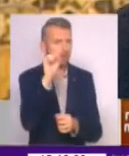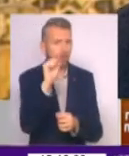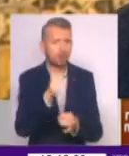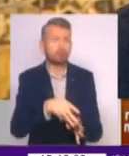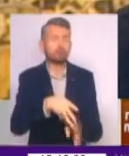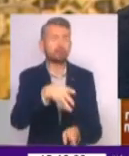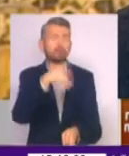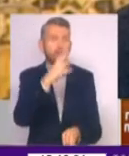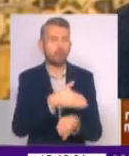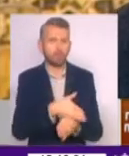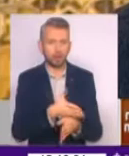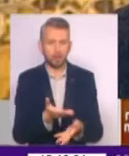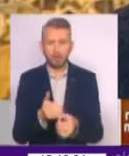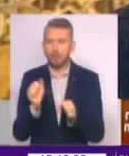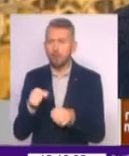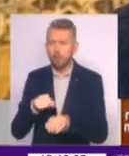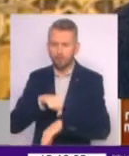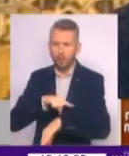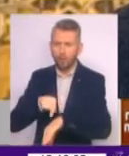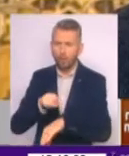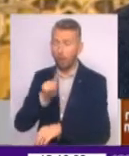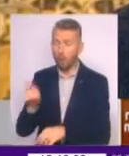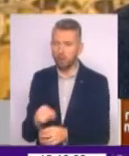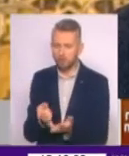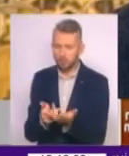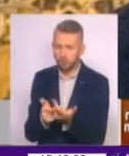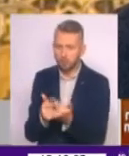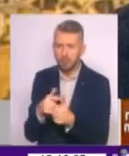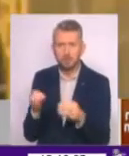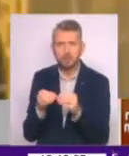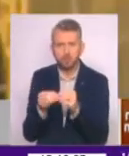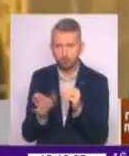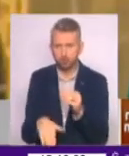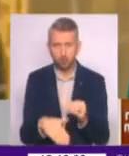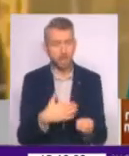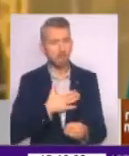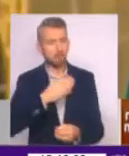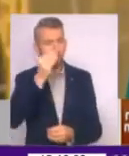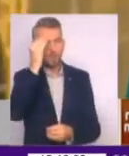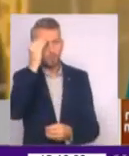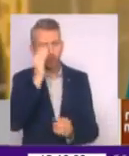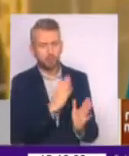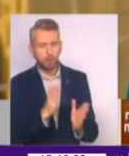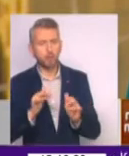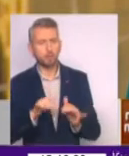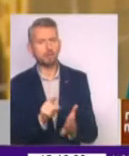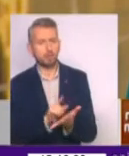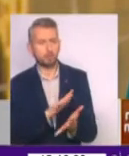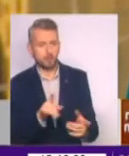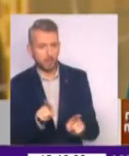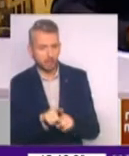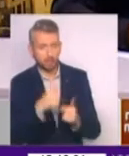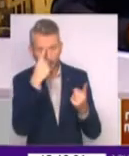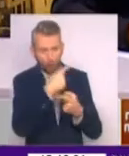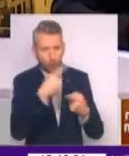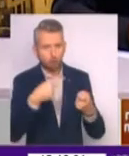можна перераховувати годину. Дійсно, десятки. Скільки? Десятки. І тому, на мій погляд, шлях, такий алгоритм дій має бути наступний. Оголошується